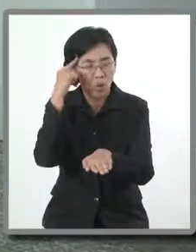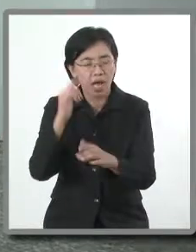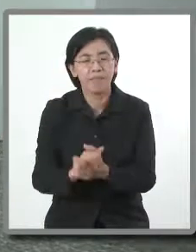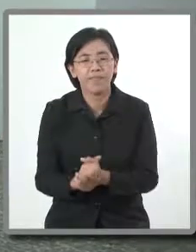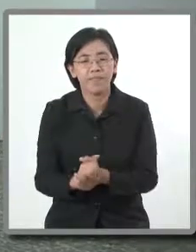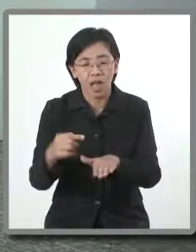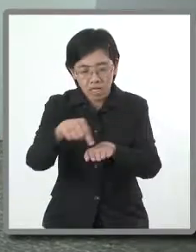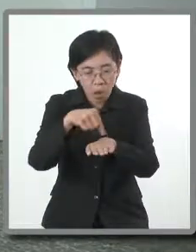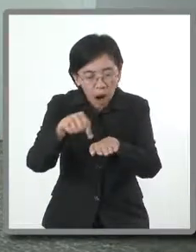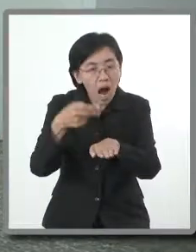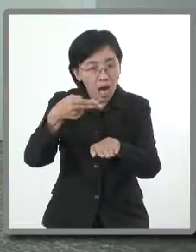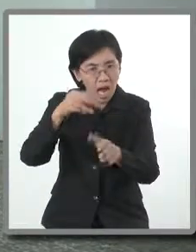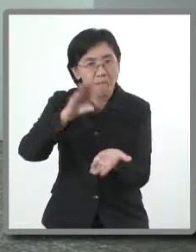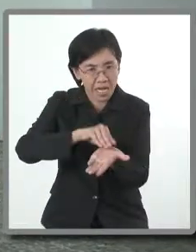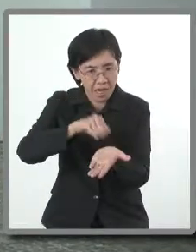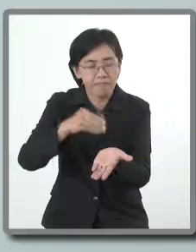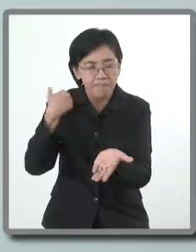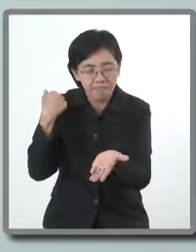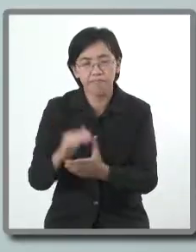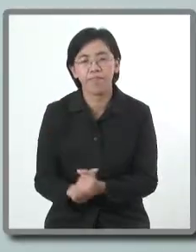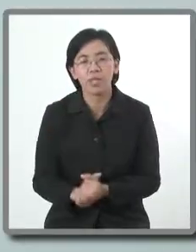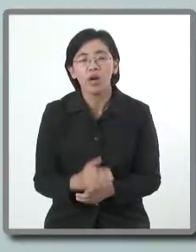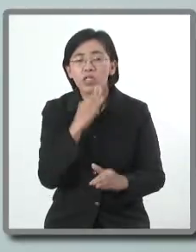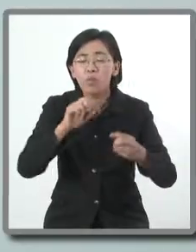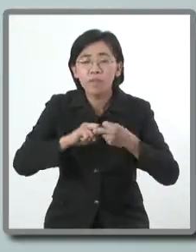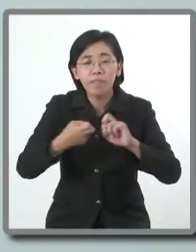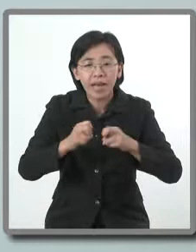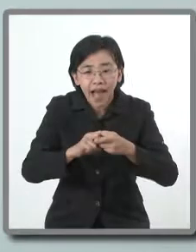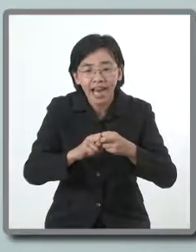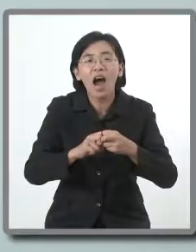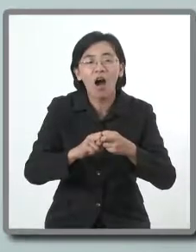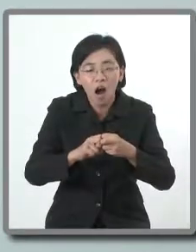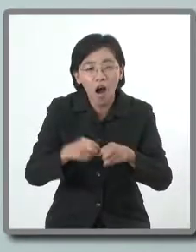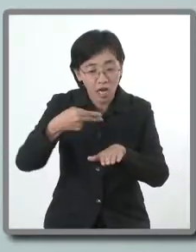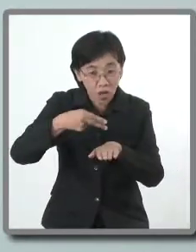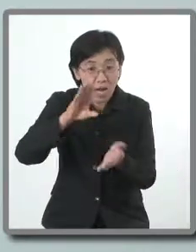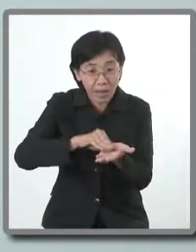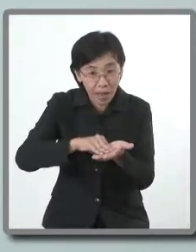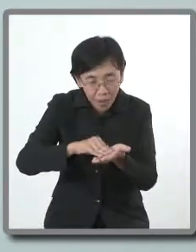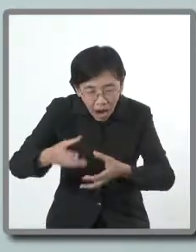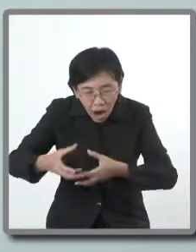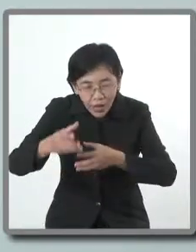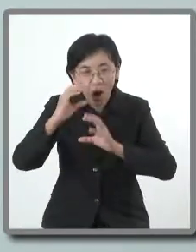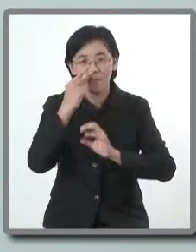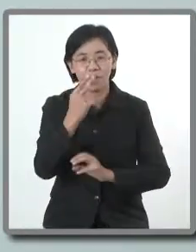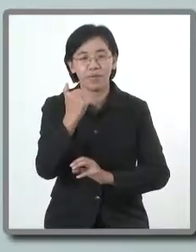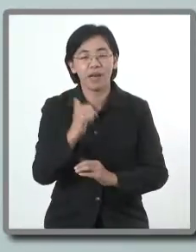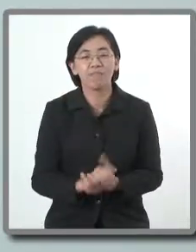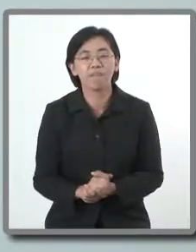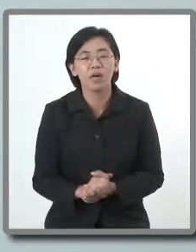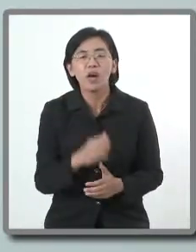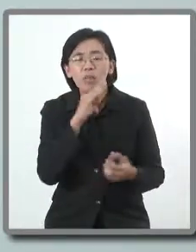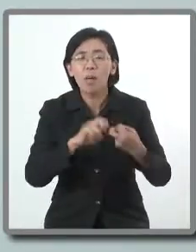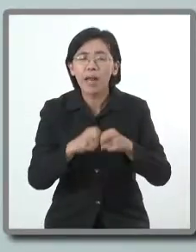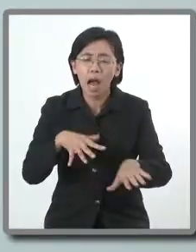าพจะบันทึกภาพไว้ได้หมดนะครับแล้วก็ถ้าเกิดว่ามีปัญหาสามารถมาดูภาพย้อนหลังต่างๆได้หมดด้วยว่าเวลาเกิดอุบัติเหตุเ